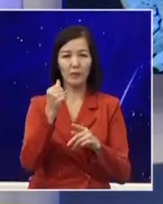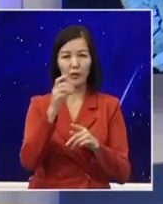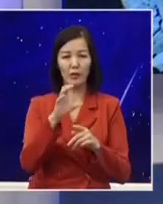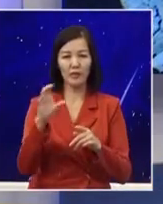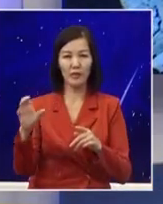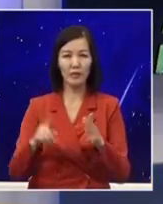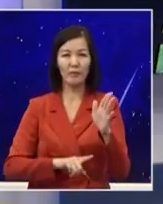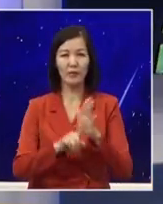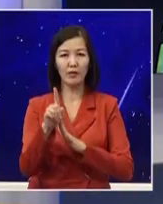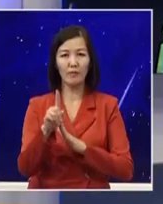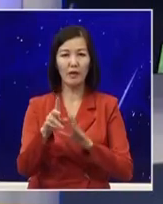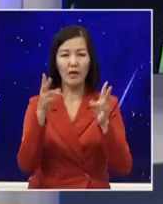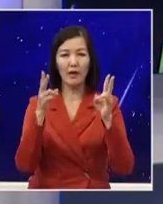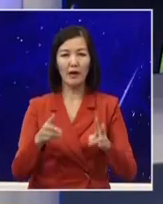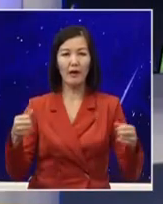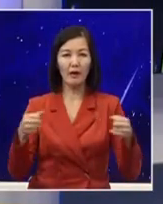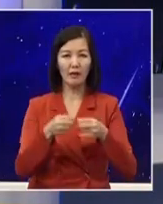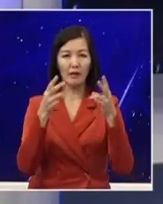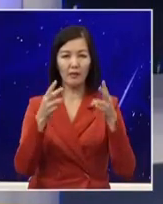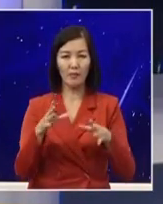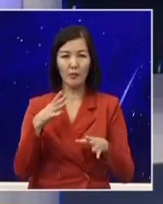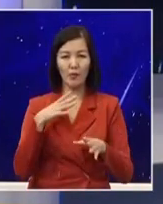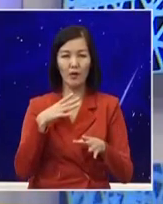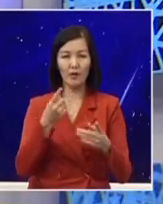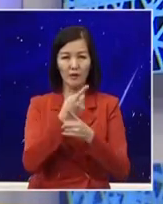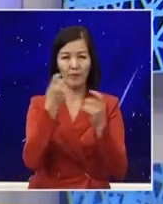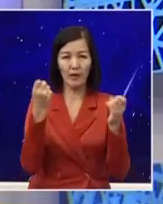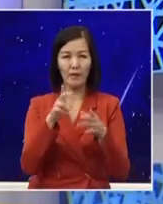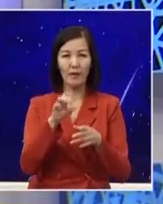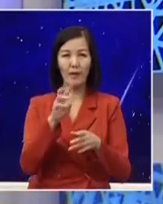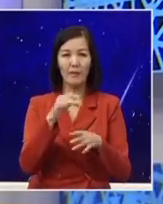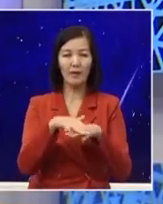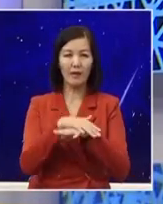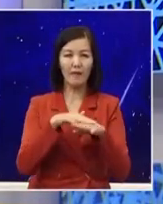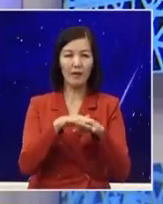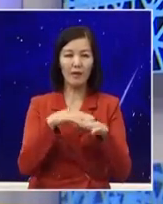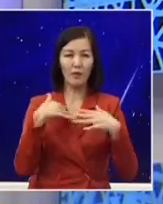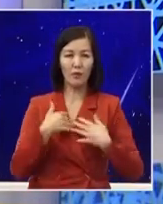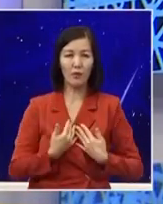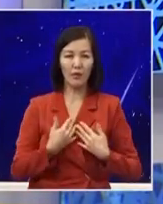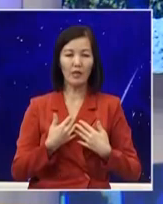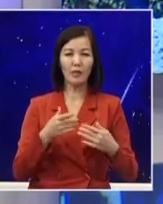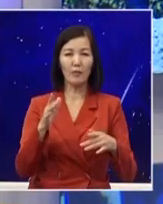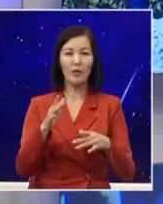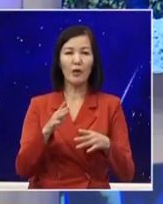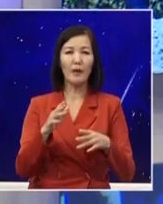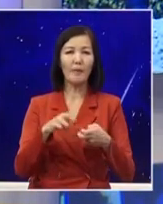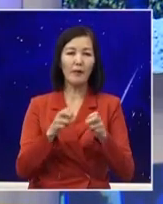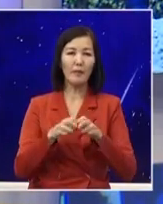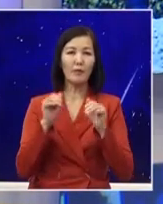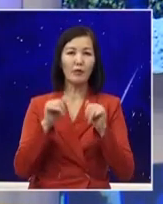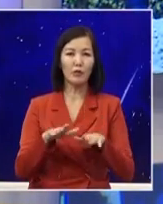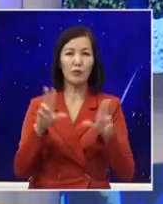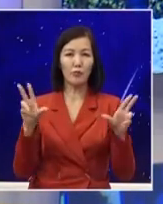жолы өткелінде қайғылы апат болғаны мәлім. Амандық Баталов халыққа көңіл айтып, көп жылғы проблемаларын шұғыл шешіп беруге сөз